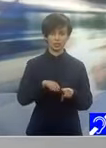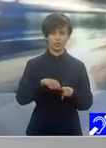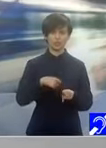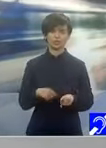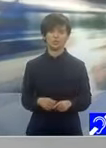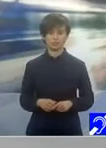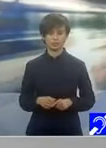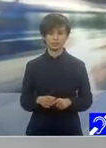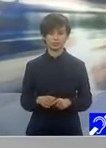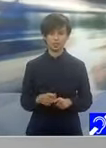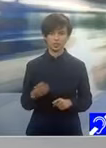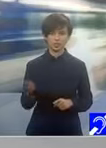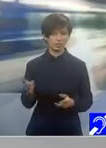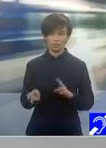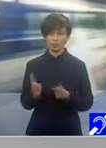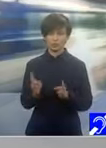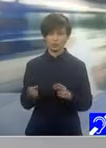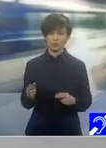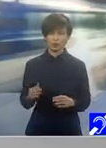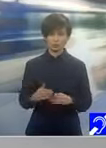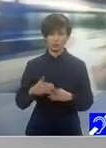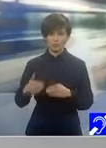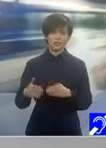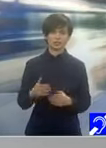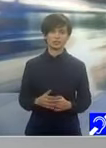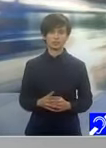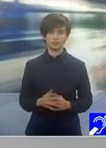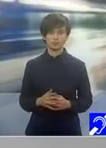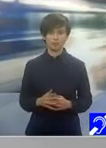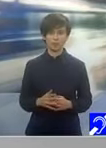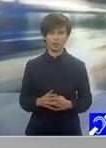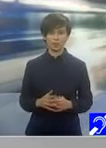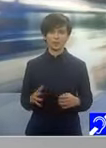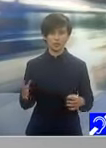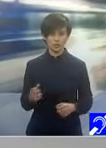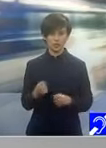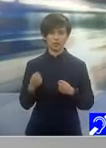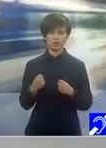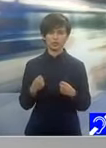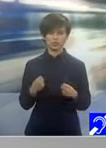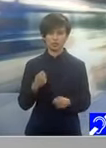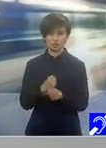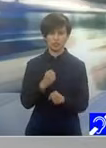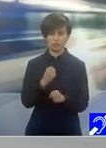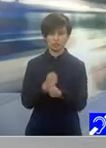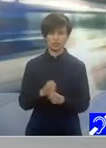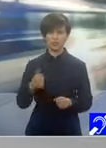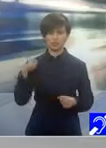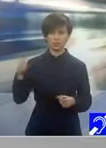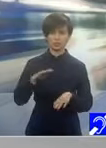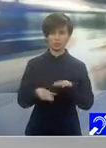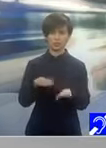Cum au avansat acestea? În ce stadiu sunteți? Am reușit să parcurgem primii pași